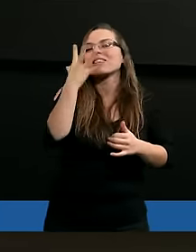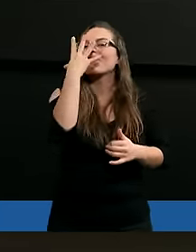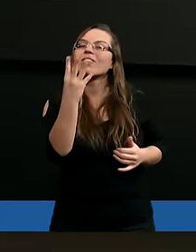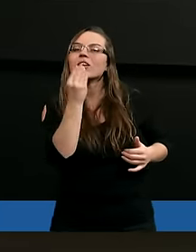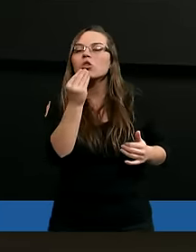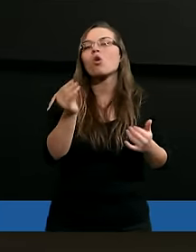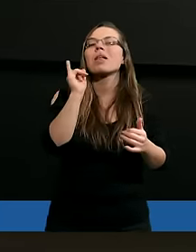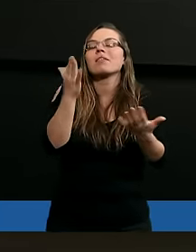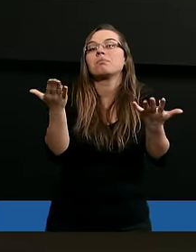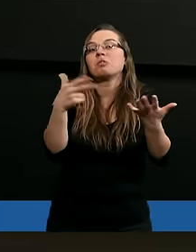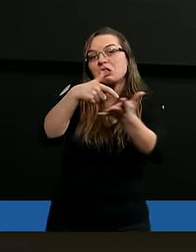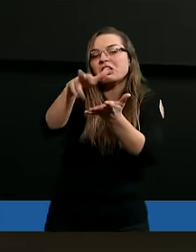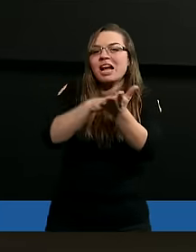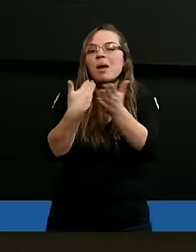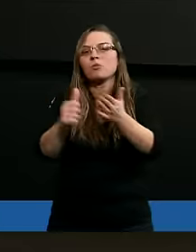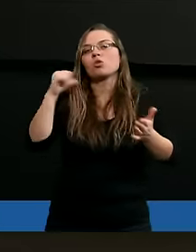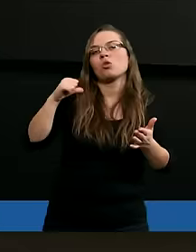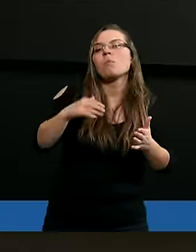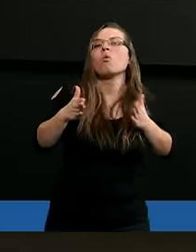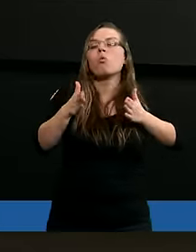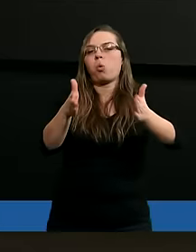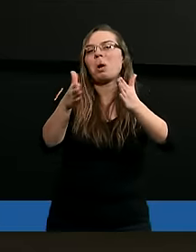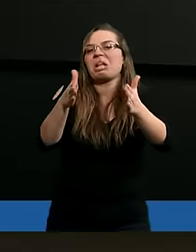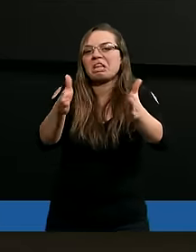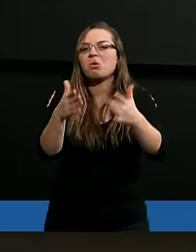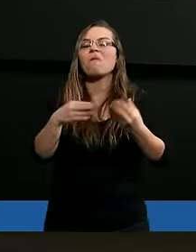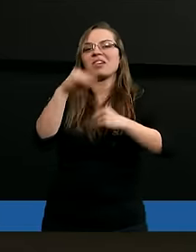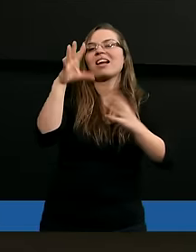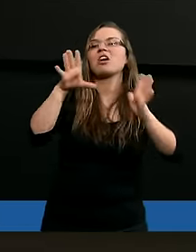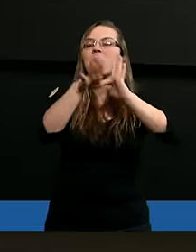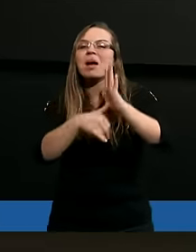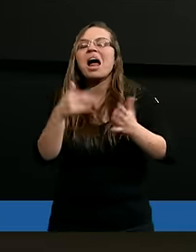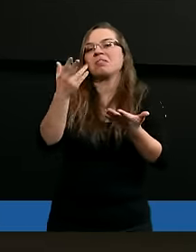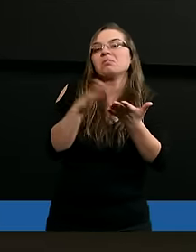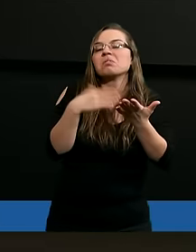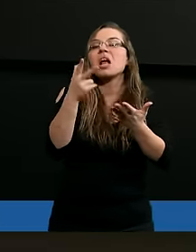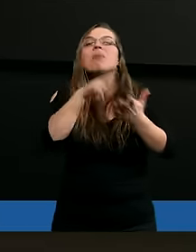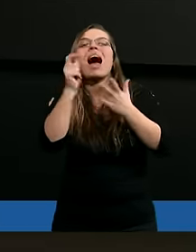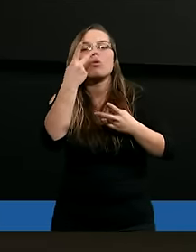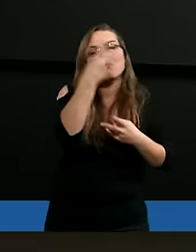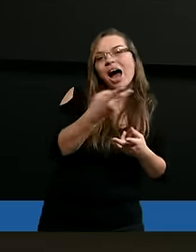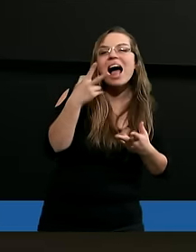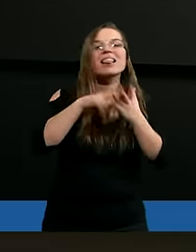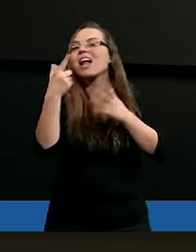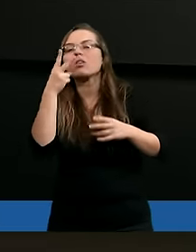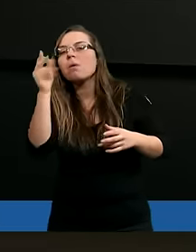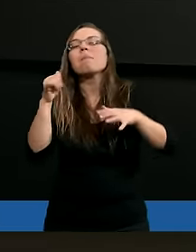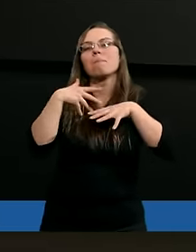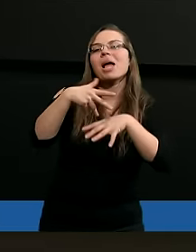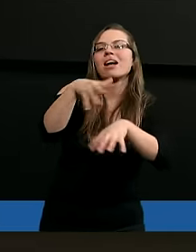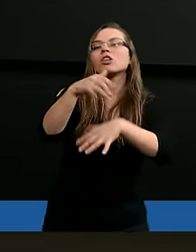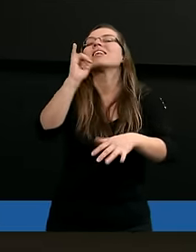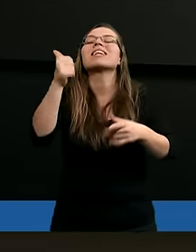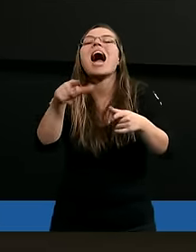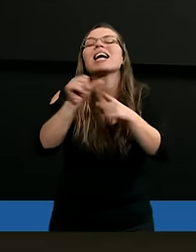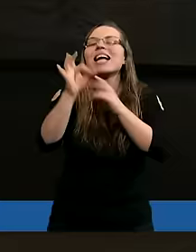wyglądał? Idzie sobie ulicą wielkiego miasta, na co patrzy, na co nie patrzy, pielgrzymuje.